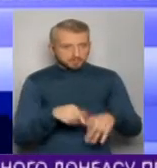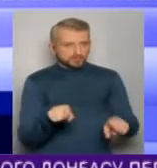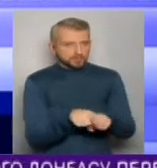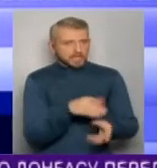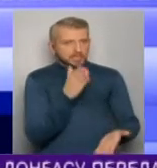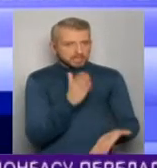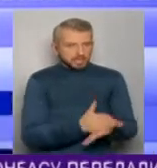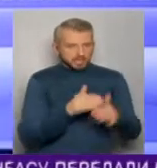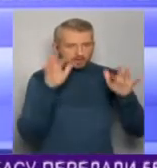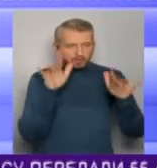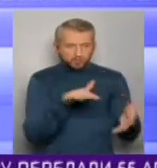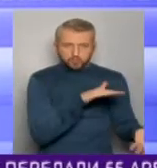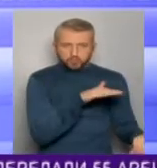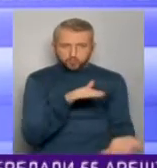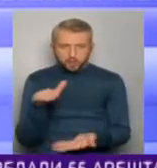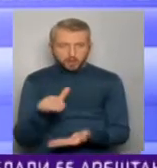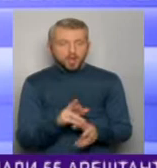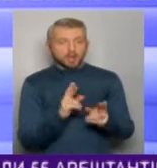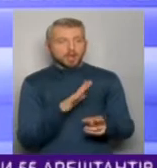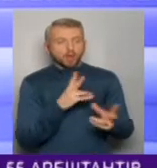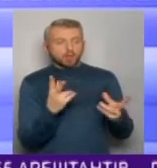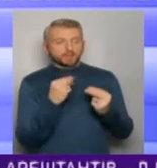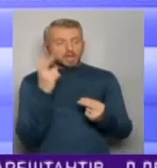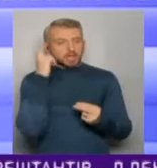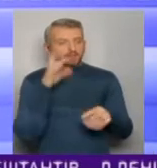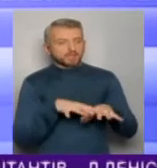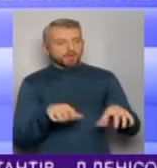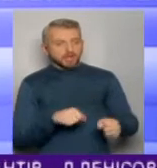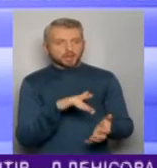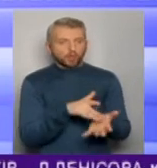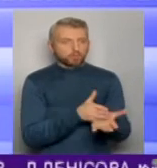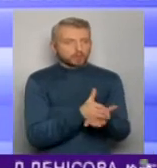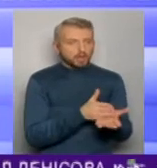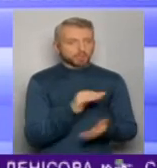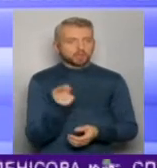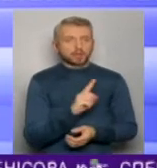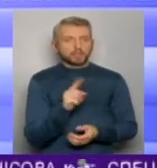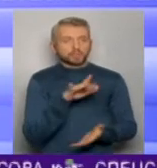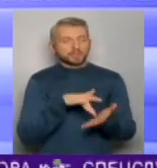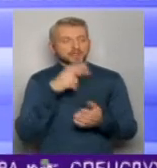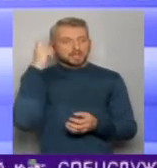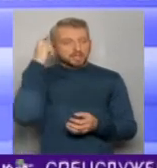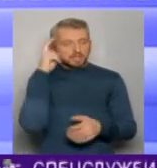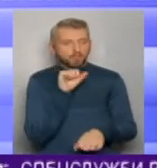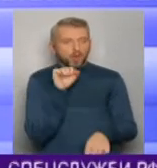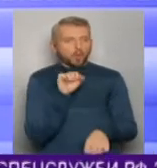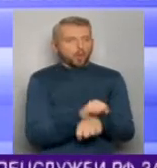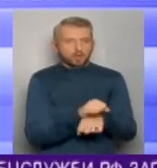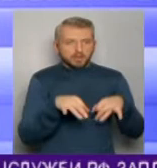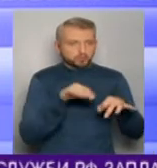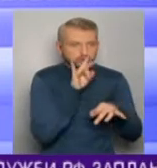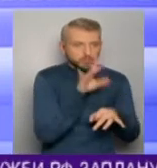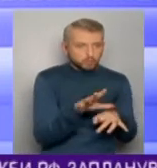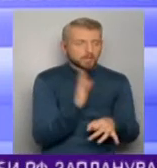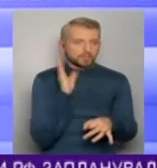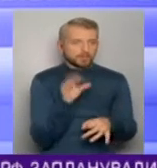на сьогоднішній день. І як обіцяла київська влада і комунальники, про те, що в місті Києві колапсу не буде, буде все нормально, так